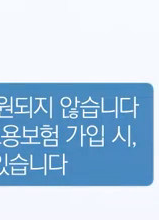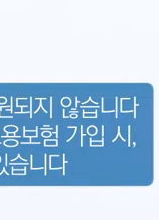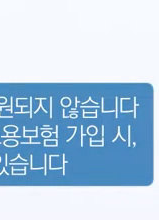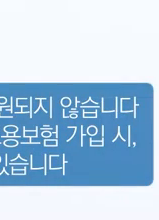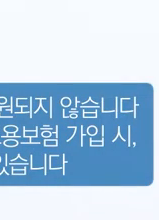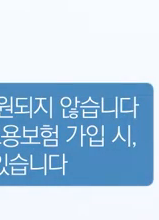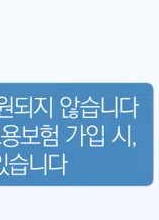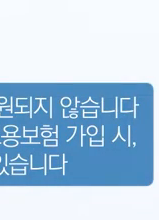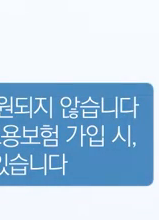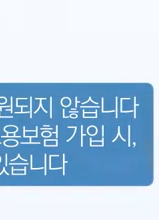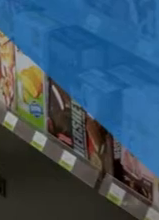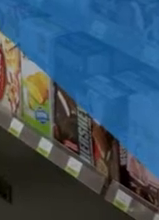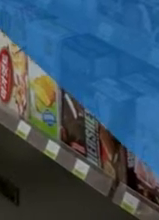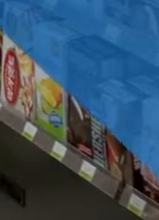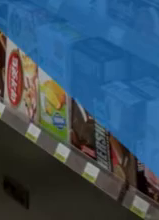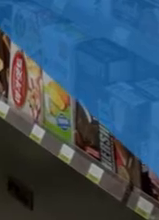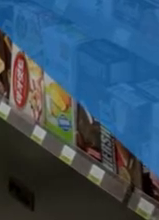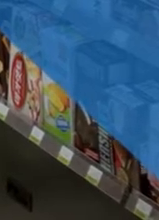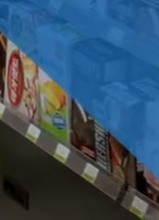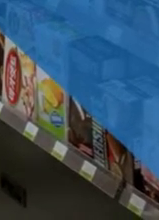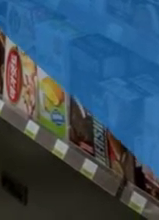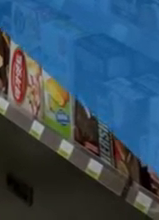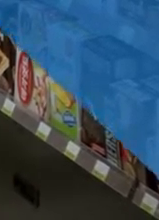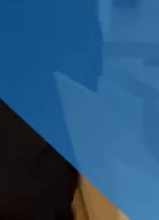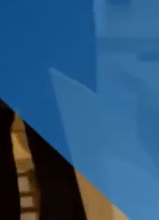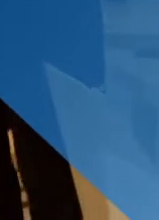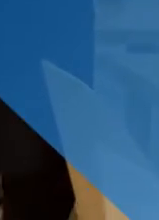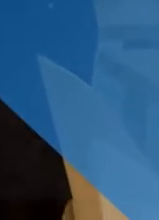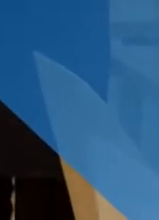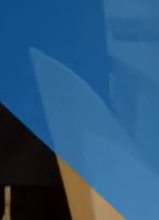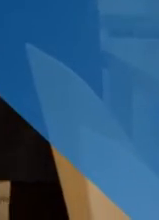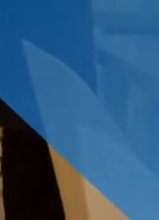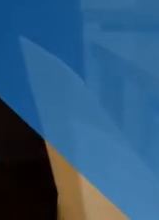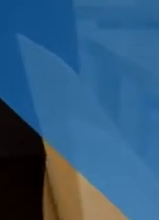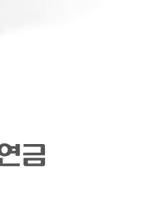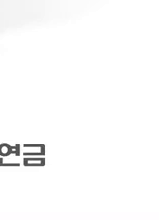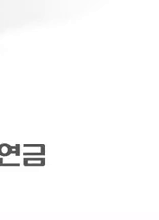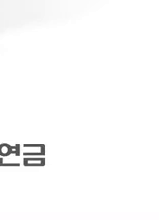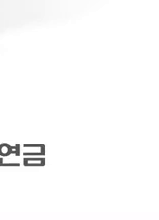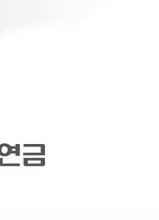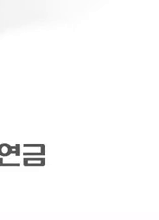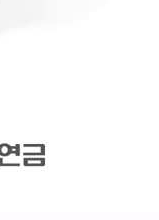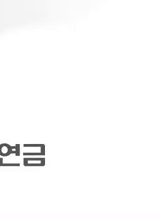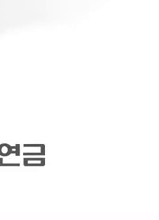보험료의 80%를 지원합니다. 부담은 나누리, 혜택은 두루누리.